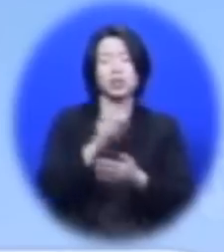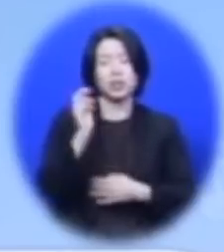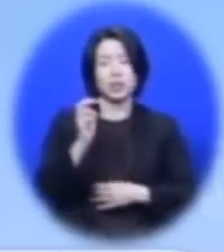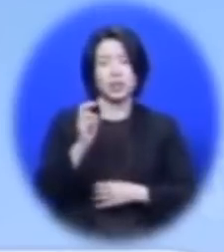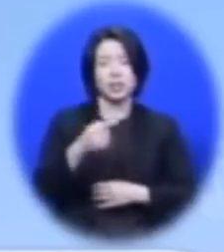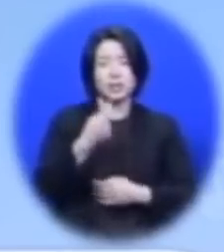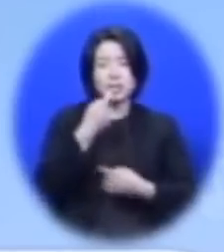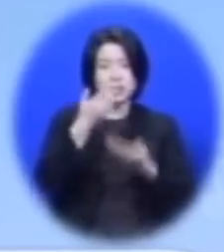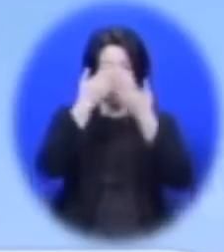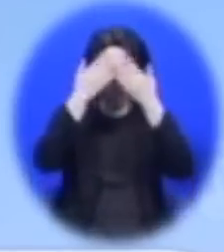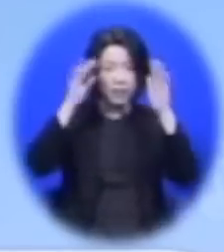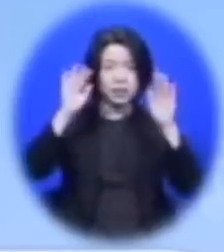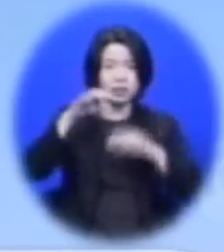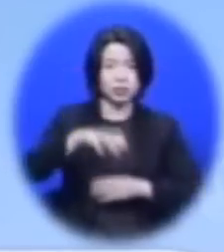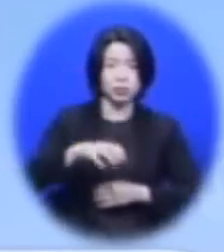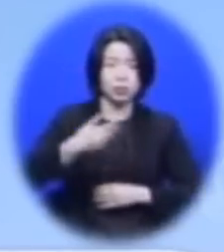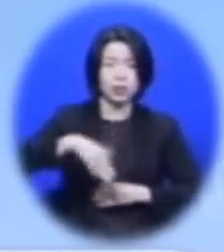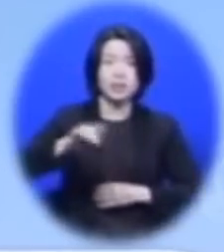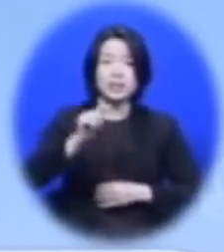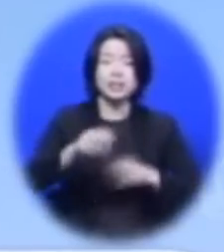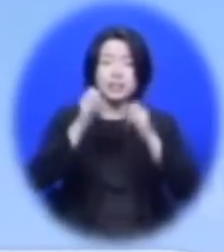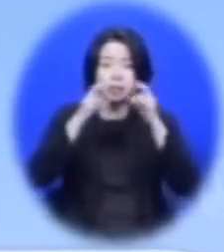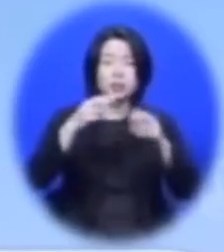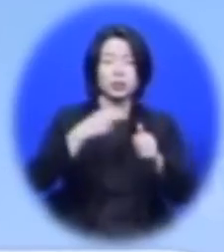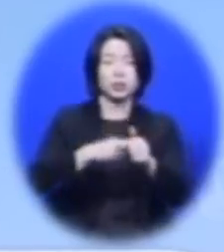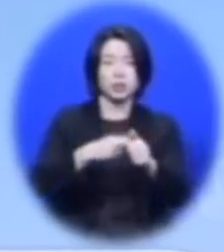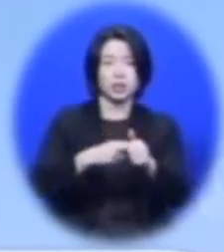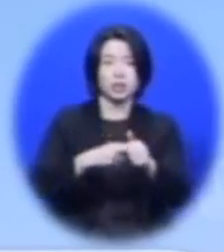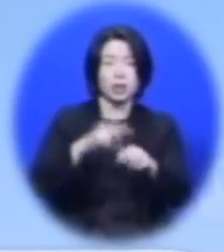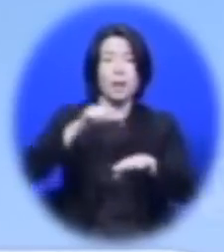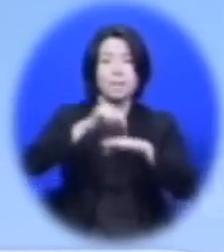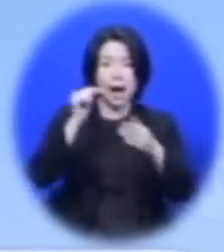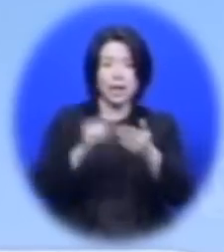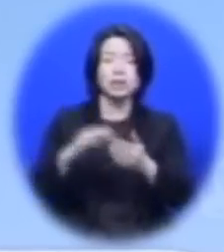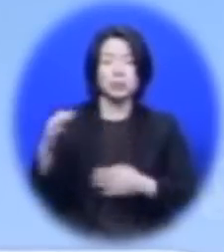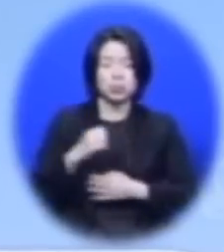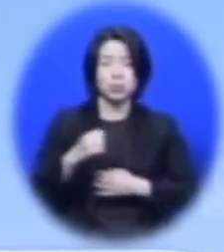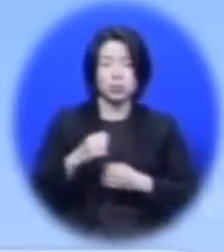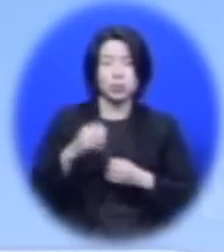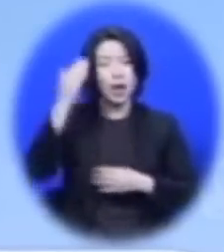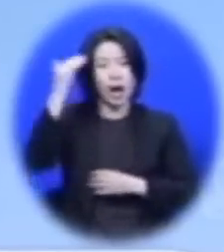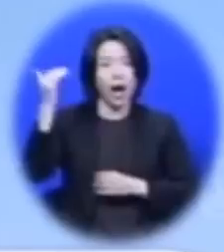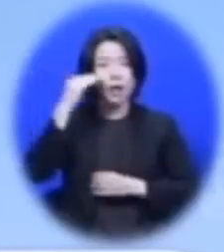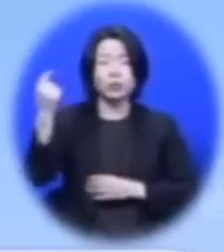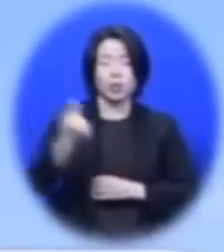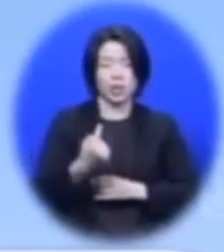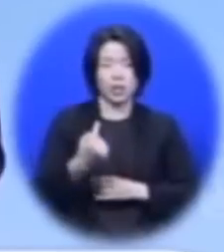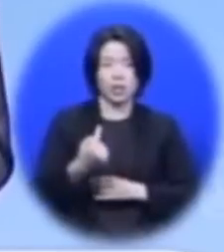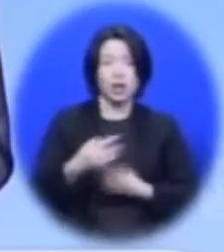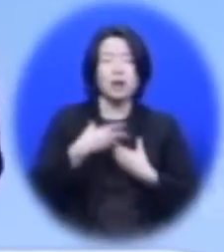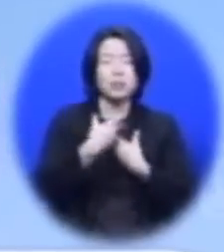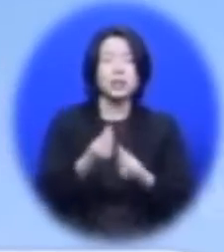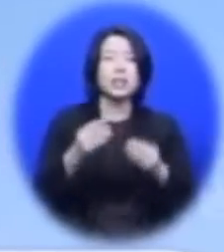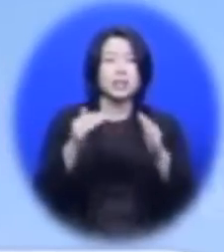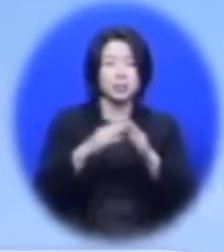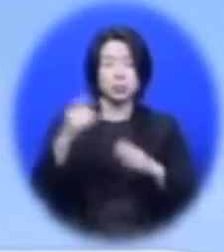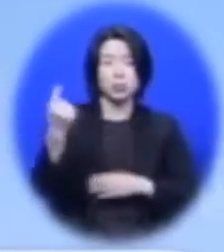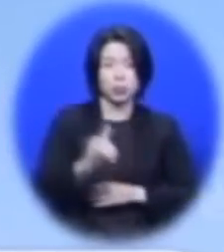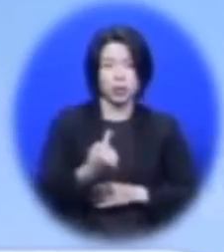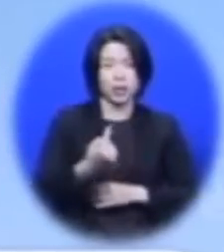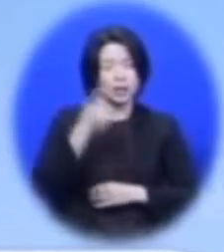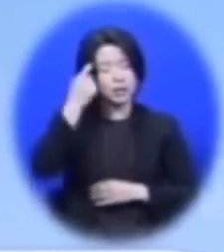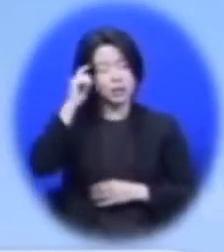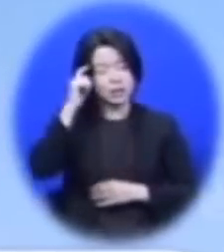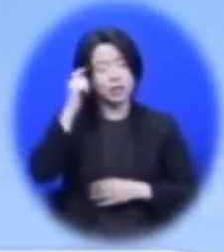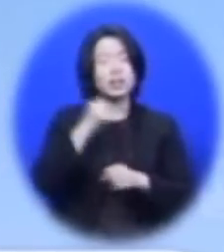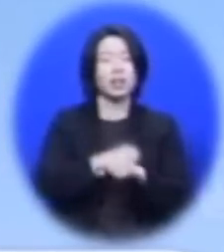인도로 가던 선교사님의 그 심정으로 한국으로 돌아와야지. 편안한 집으로 돌아온다. 이렇게